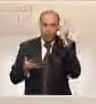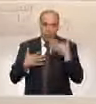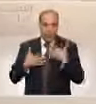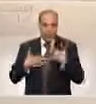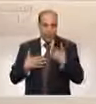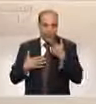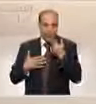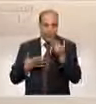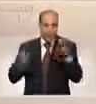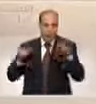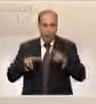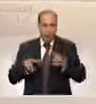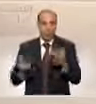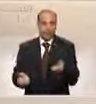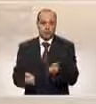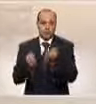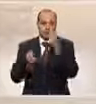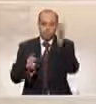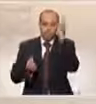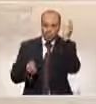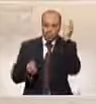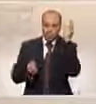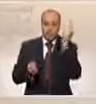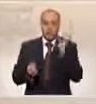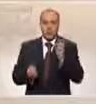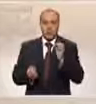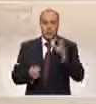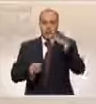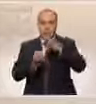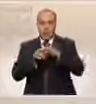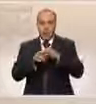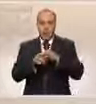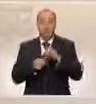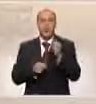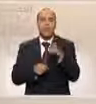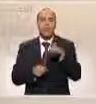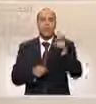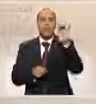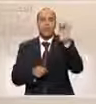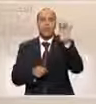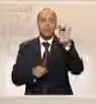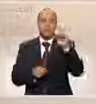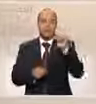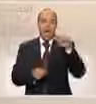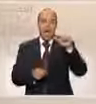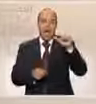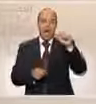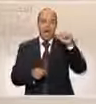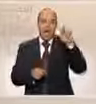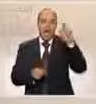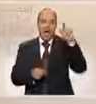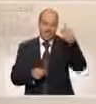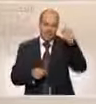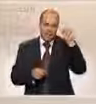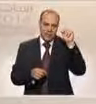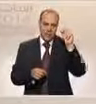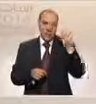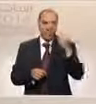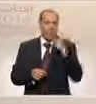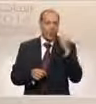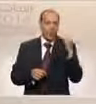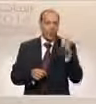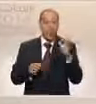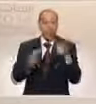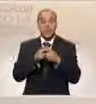نعيد الى تونس مجدها انتخبوا خمسطاش على شهر اب هو رئيس وهو رجل